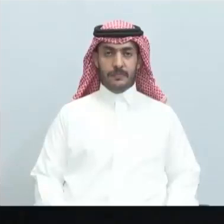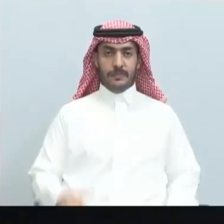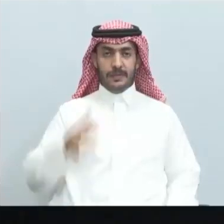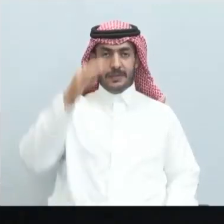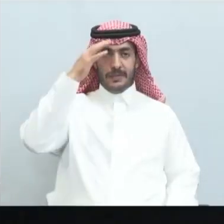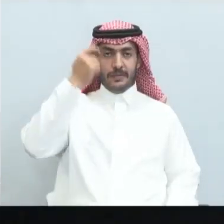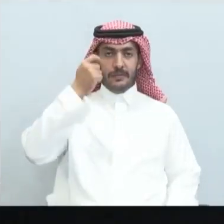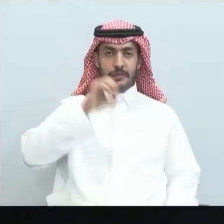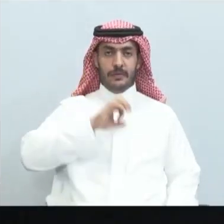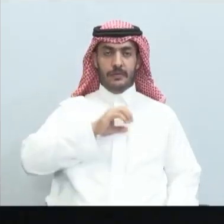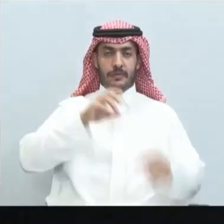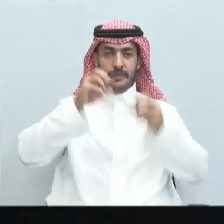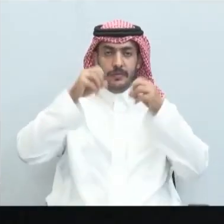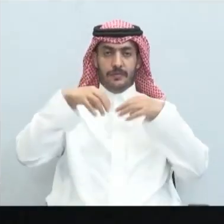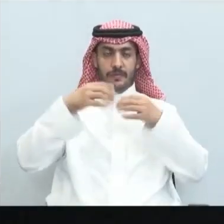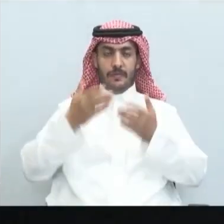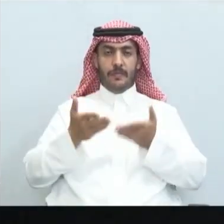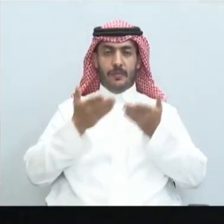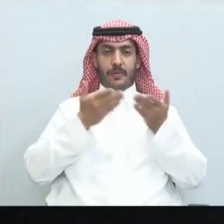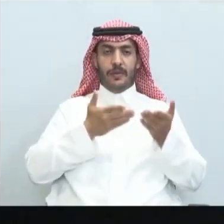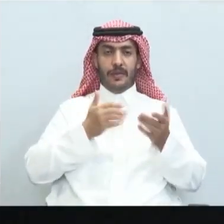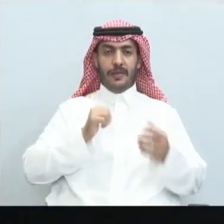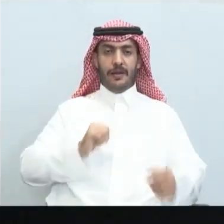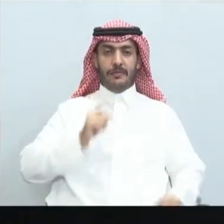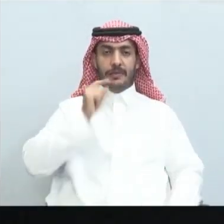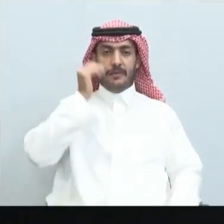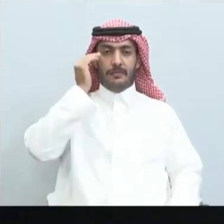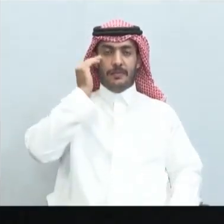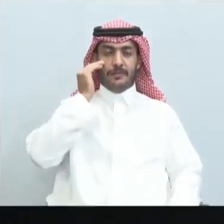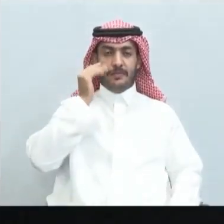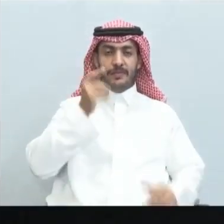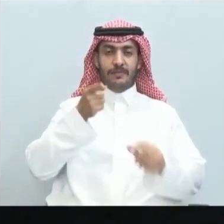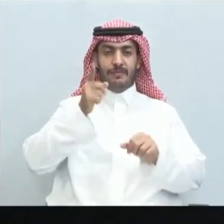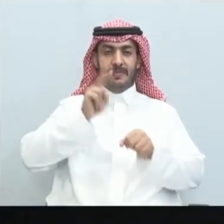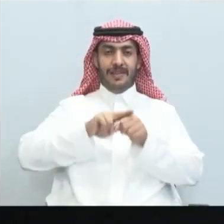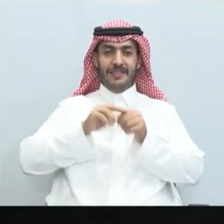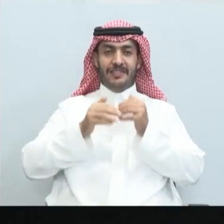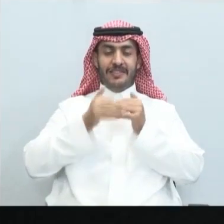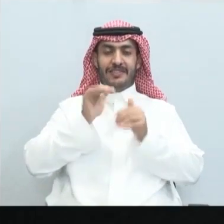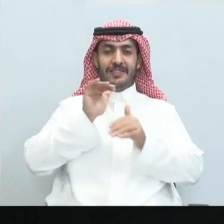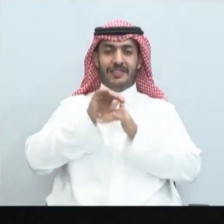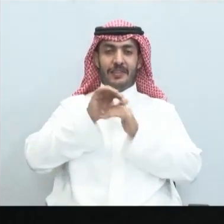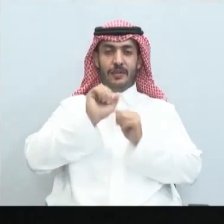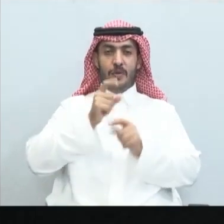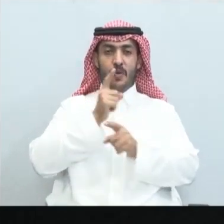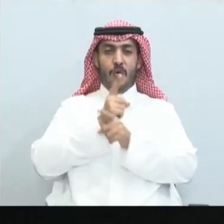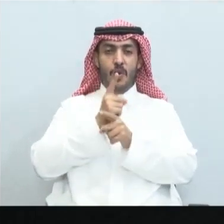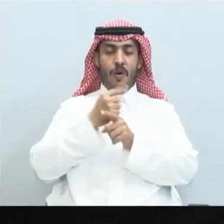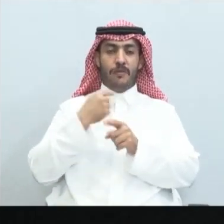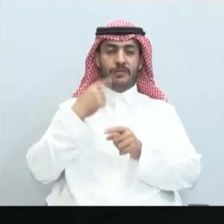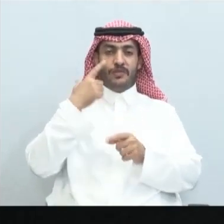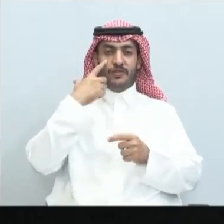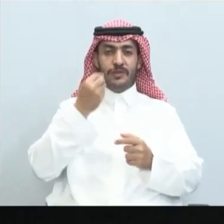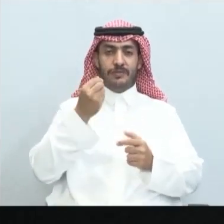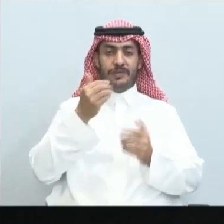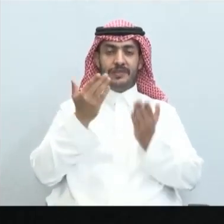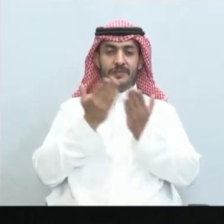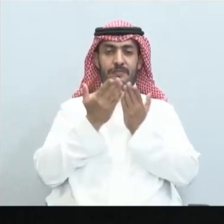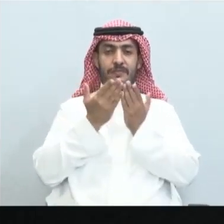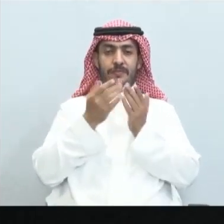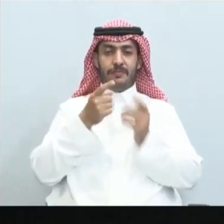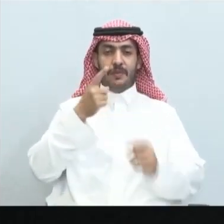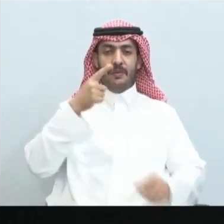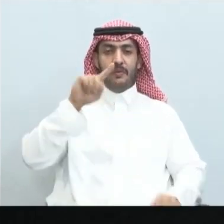السلام عليكم ورحمه الله حياكم الله طلابنا وطالباتنا مره اخرى في حصه من حصص العلوم الجميله للصف